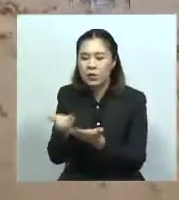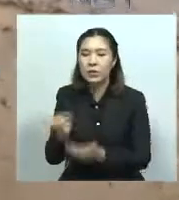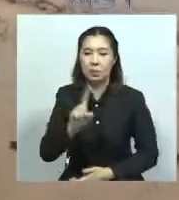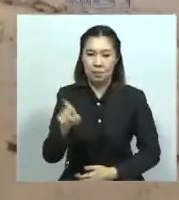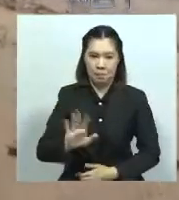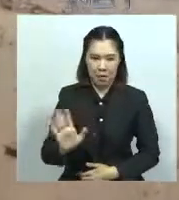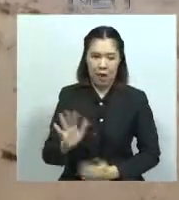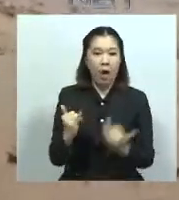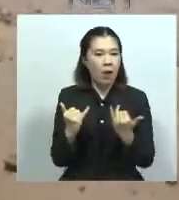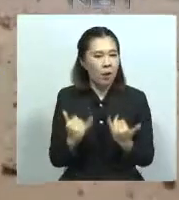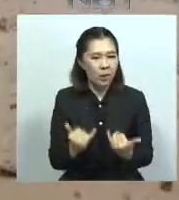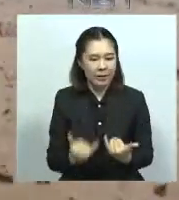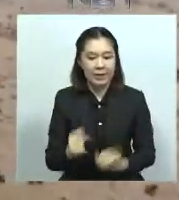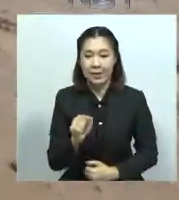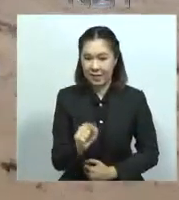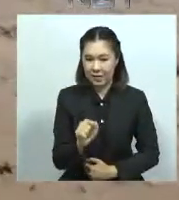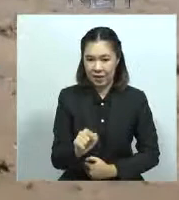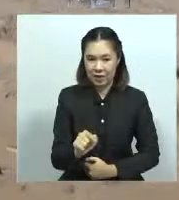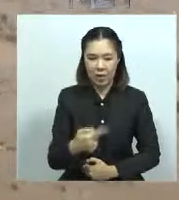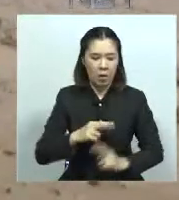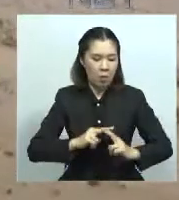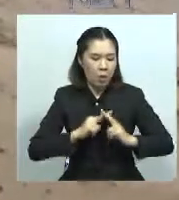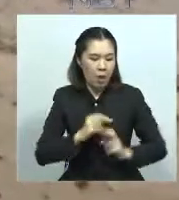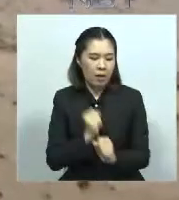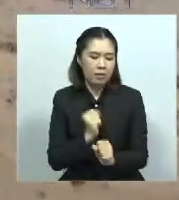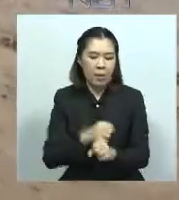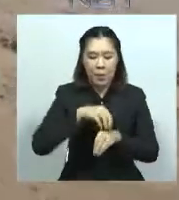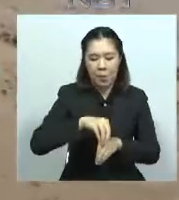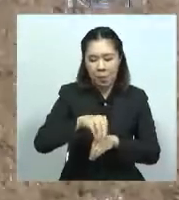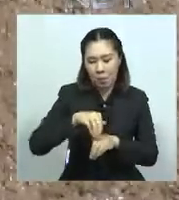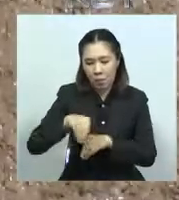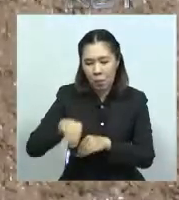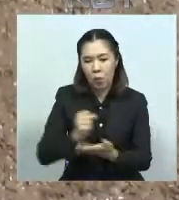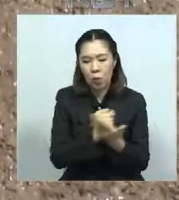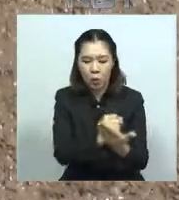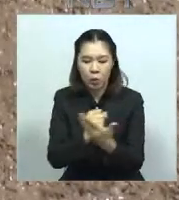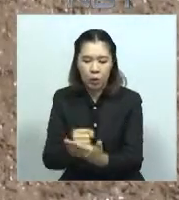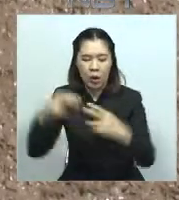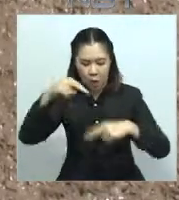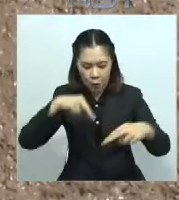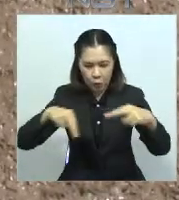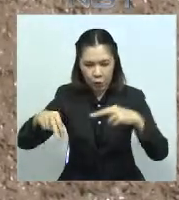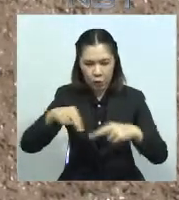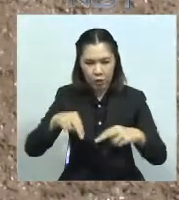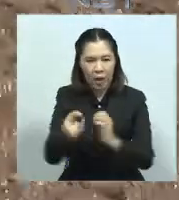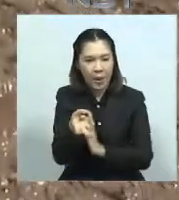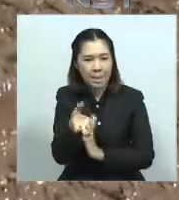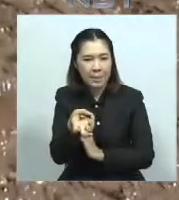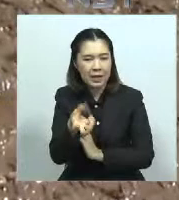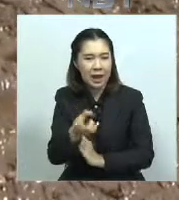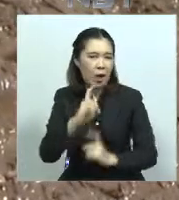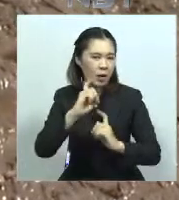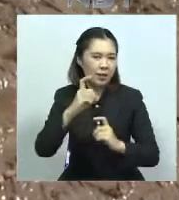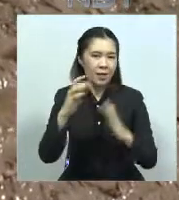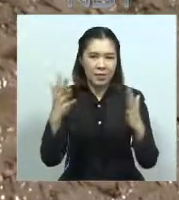ตั้งแต่วันนี้นาแปลงนี้พวกเขาจะช่วยกันปลูกช่วยกันทำช่วยกันดูแลและเป็นแปลงข้าวปลอดสารพิษเ